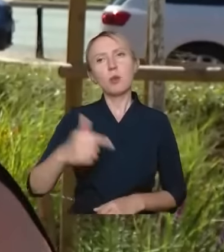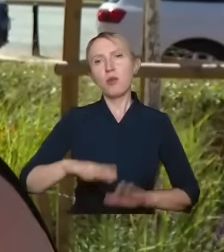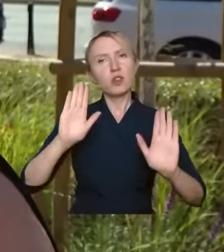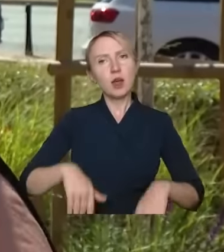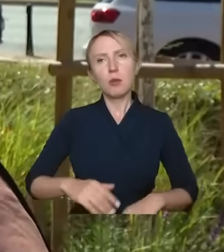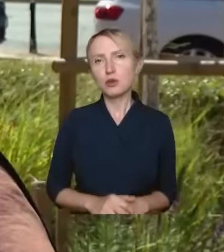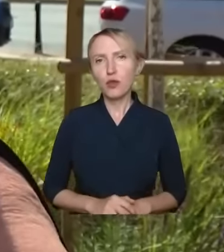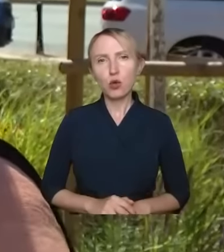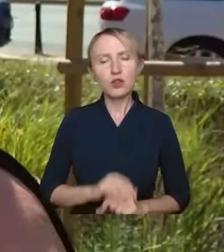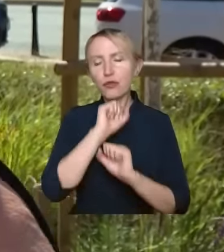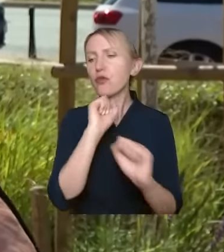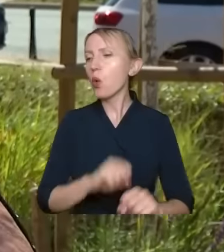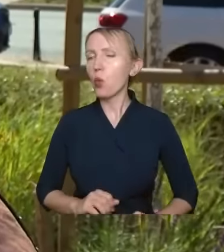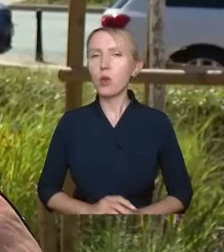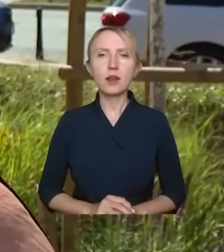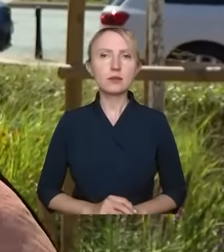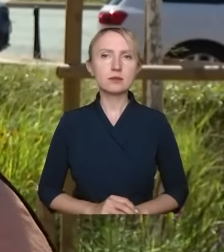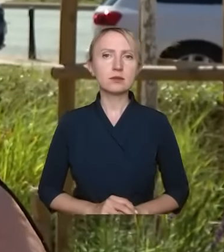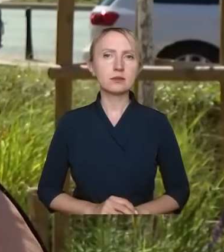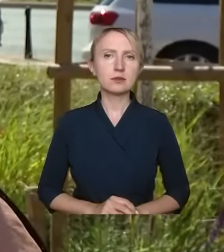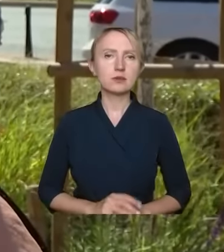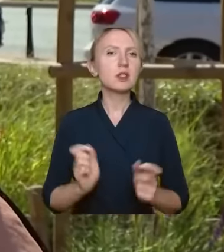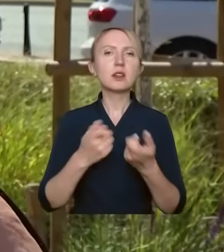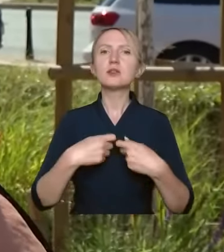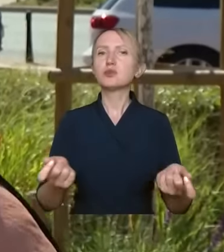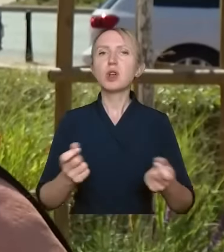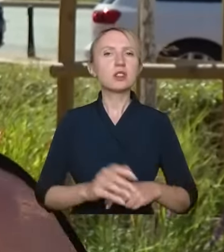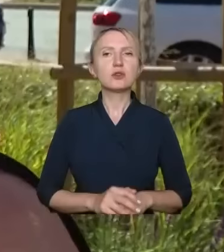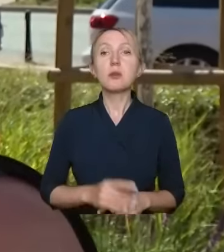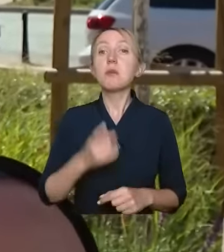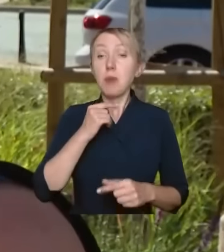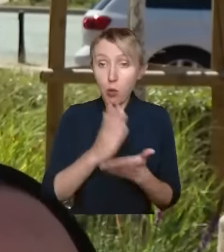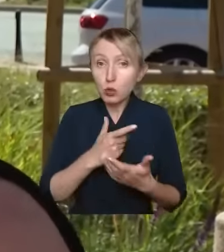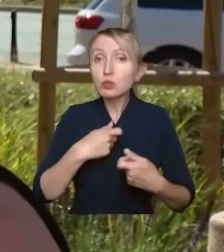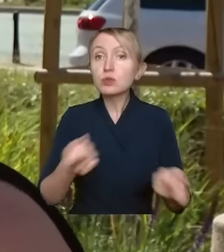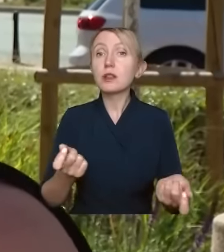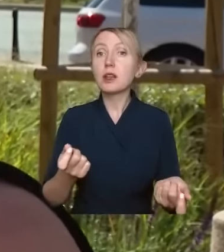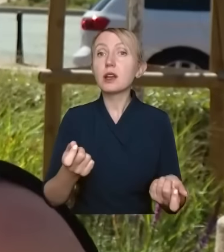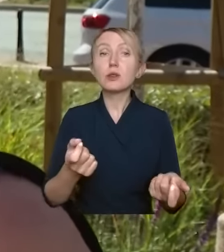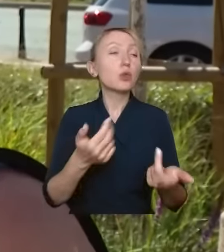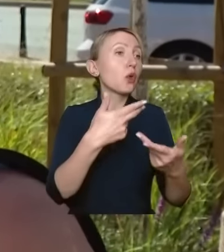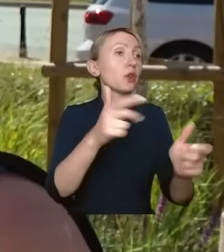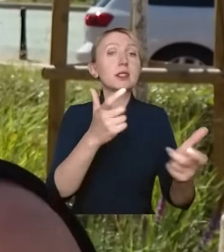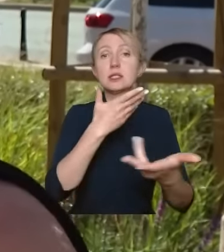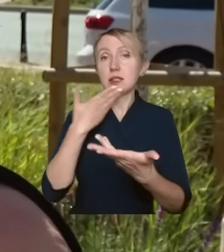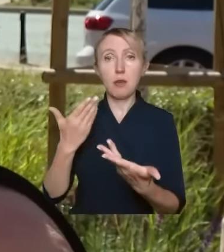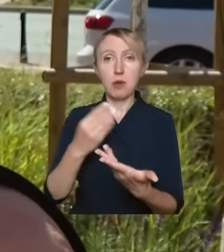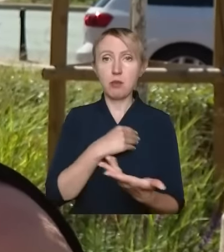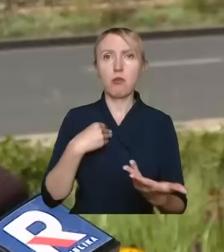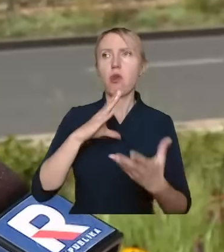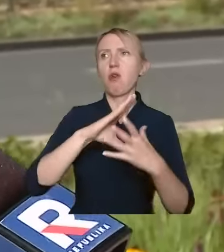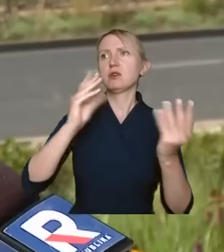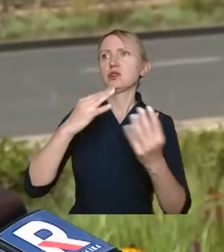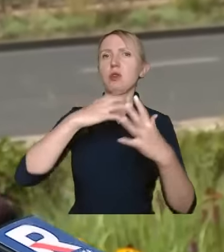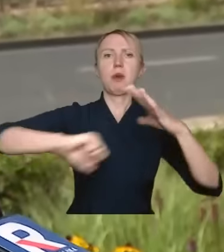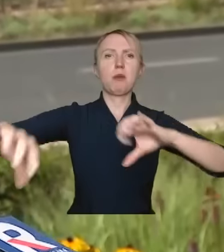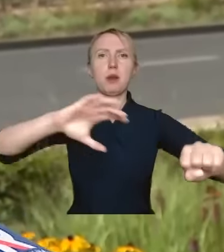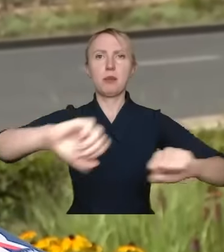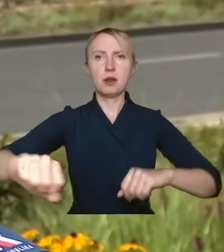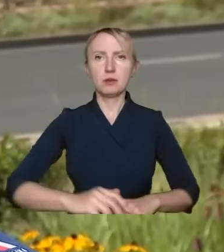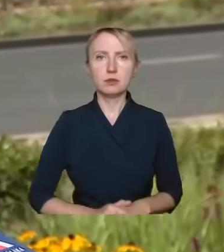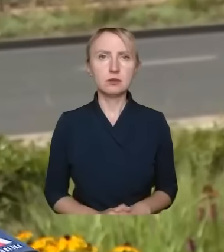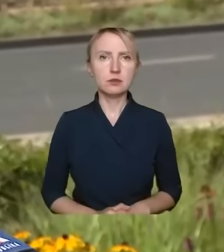ogóle. Na takie sprzedaże. Mało już sprzedali. Przecież nic nie ma naszego. Wszystko zagraniczne jest. Nie